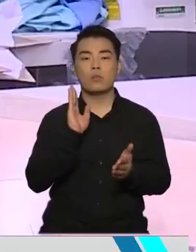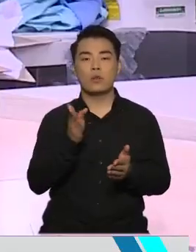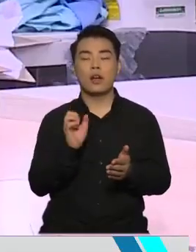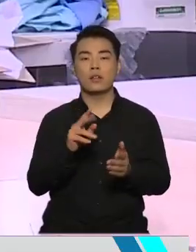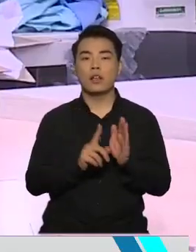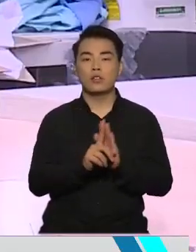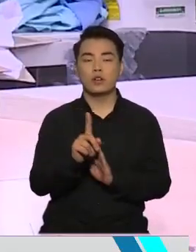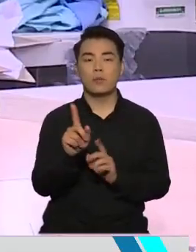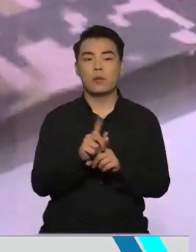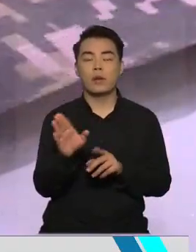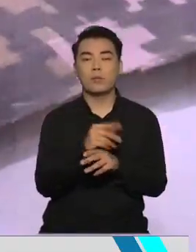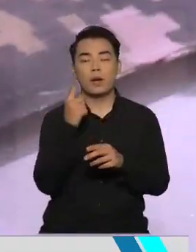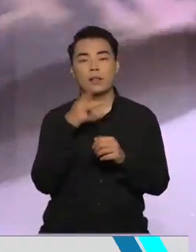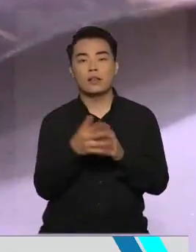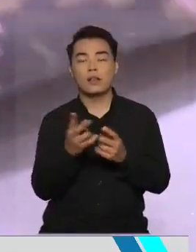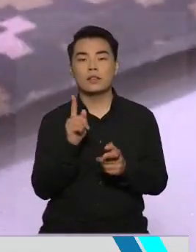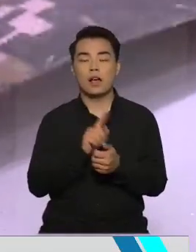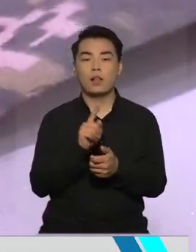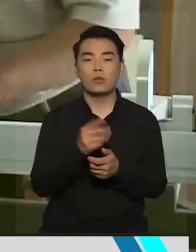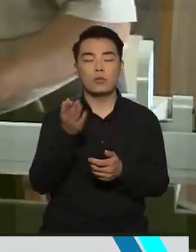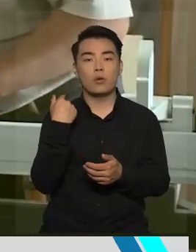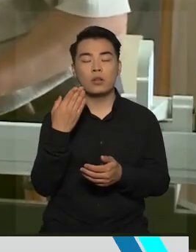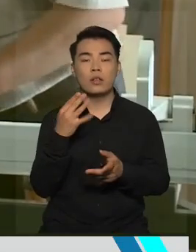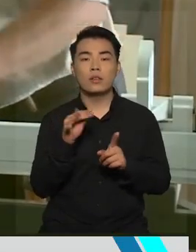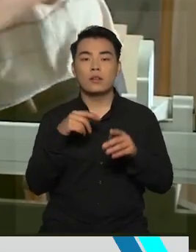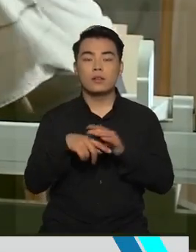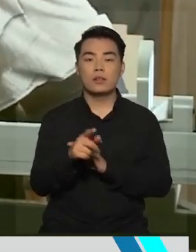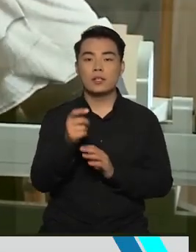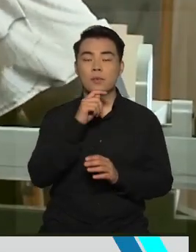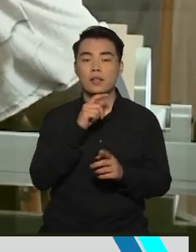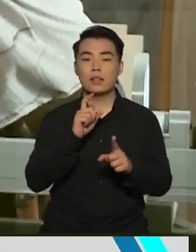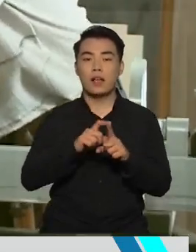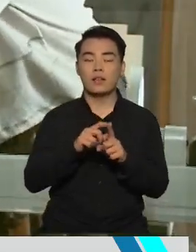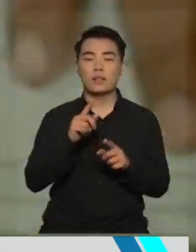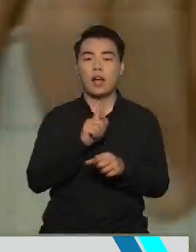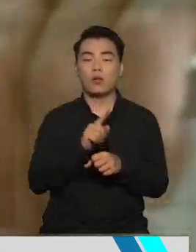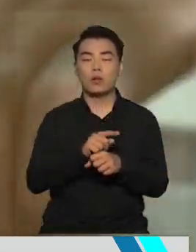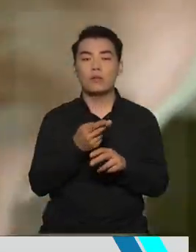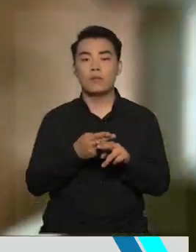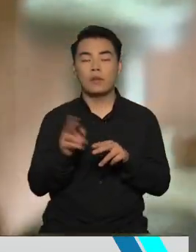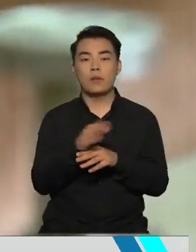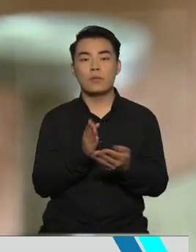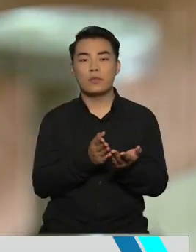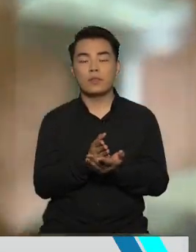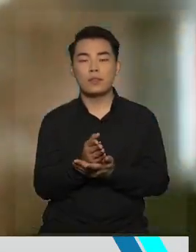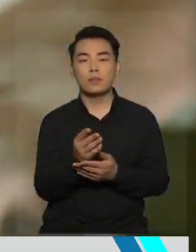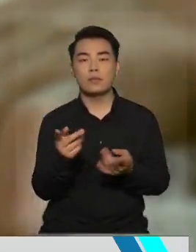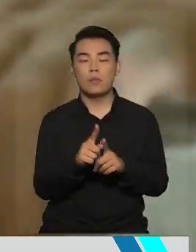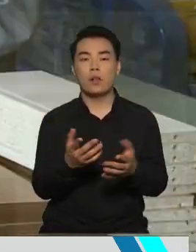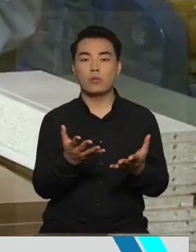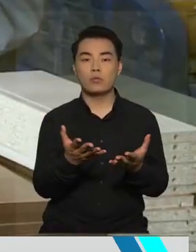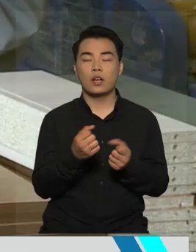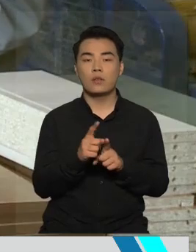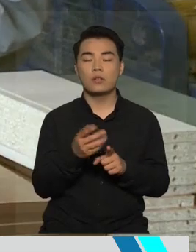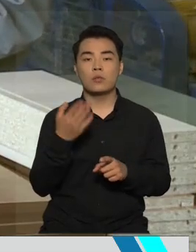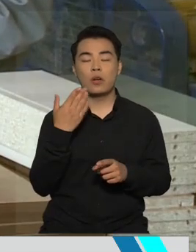нужно закрепить точное понятие налоговой льготы. Кроме того, по словам спикеров, действующие налоговые формы не отражают всей информации по получателям